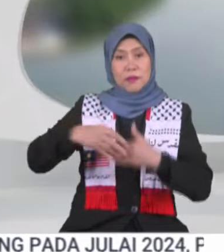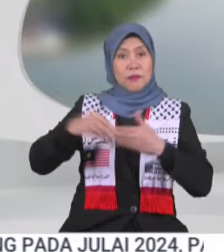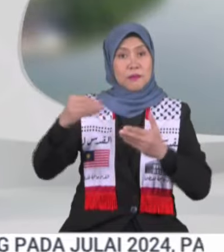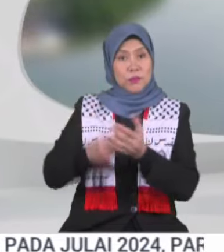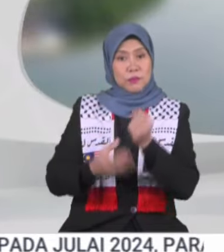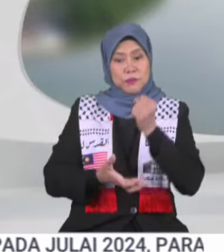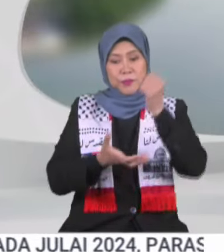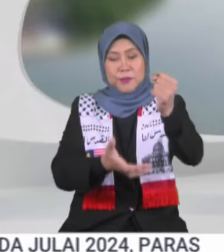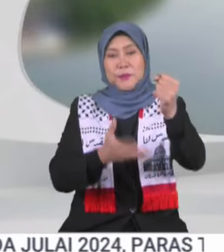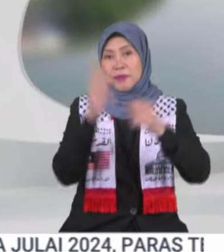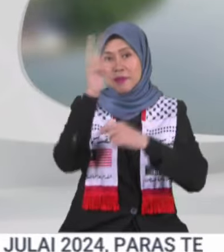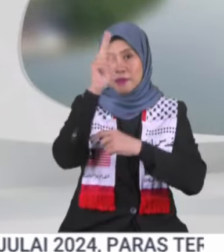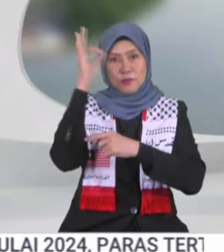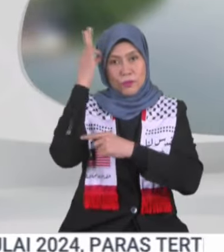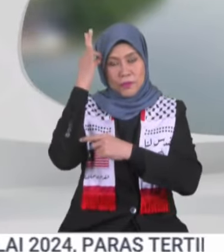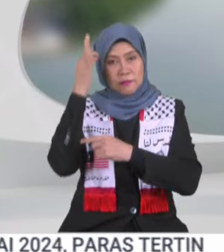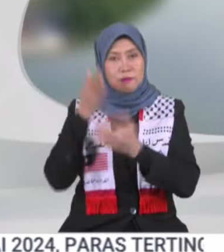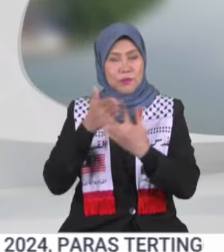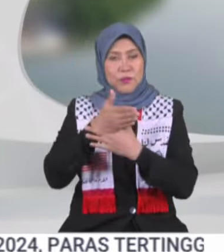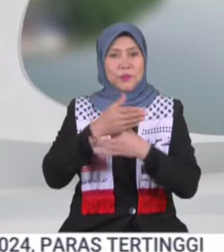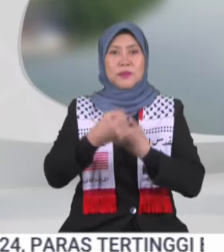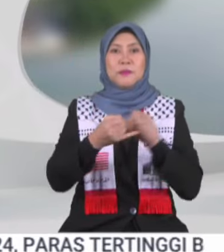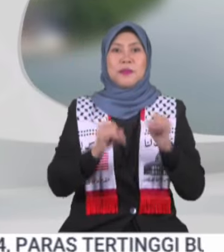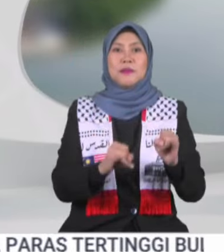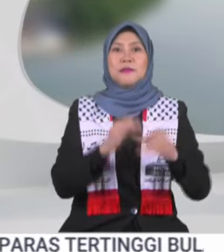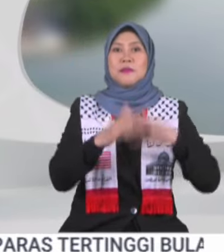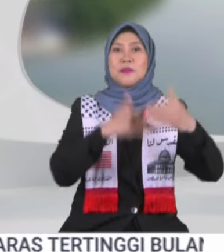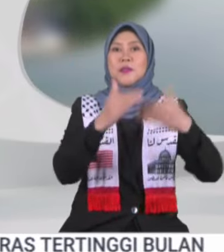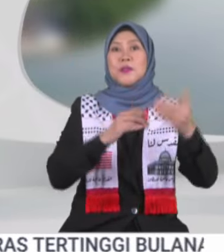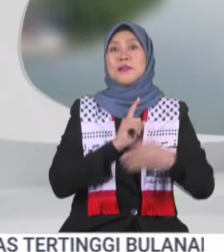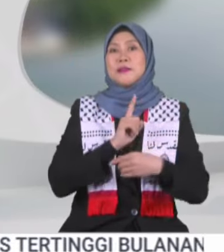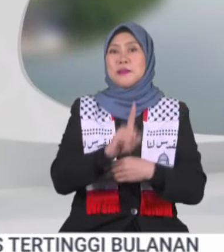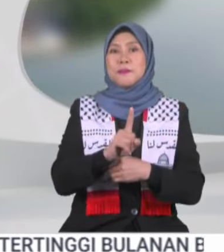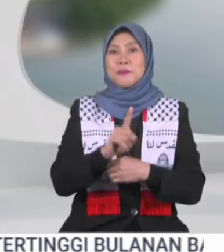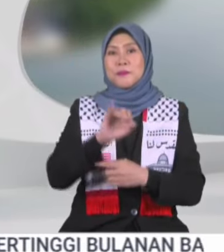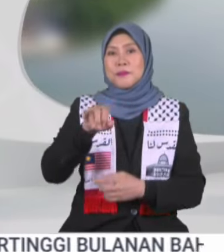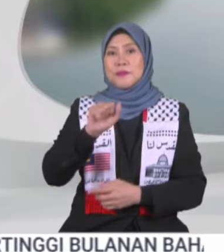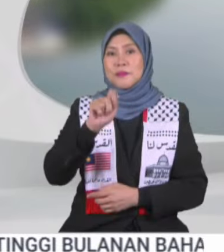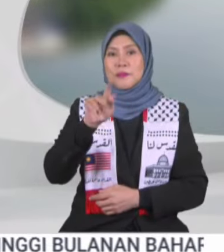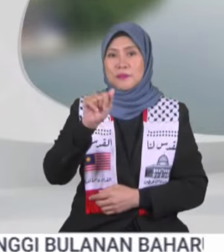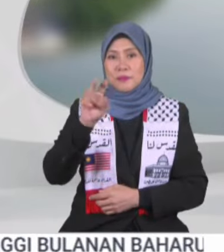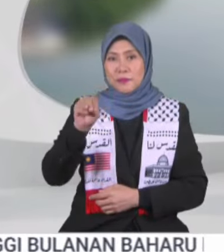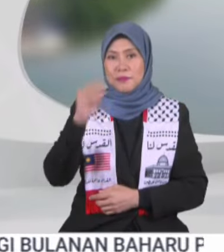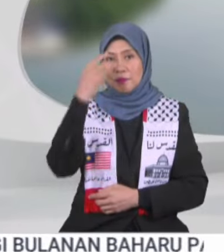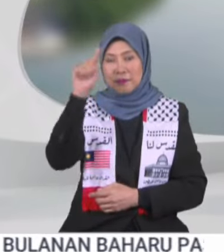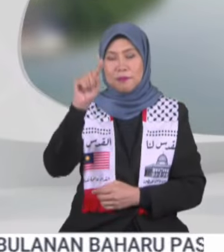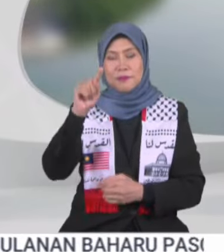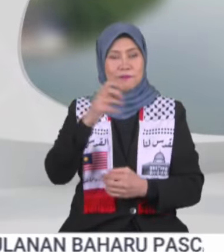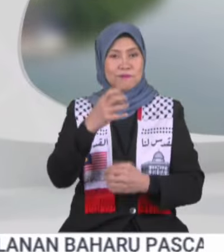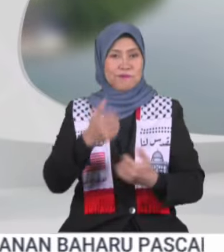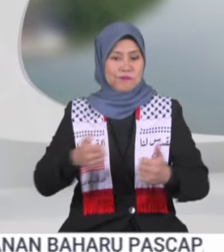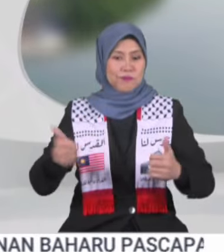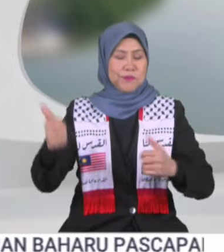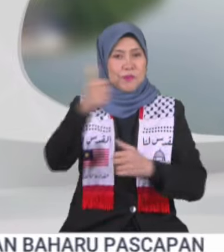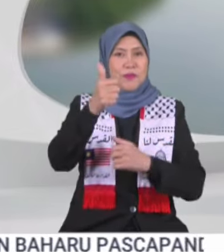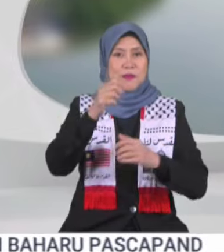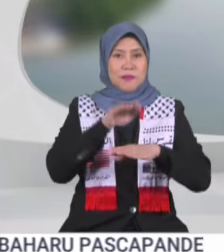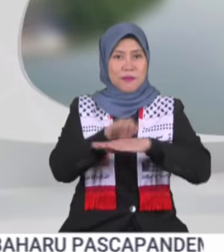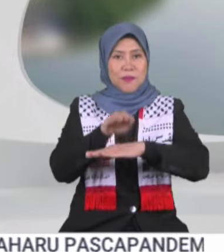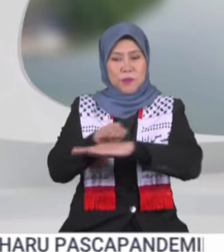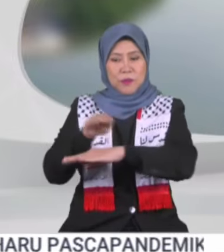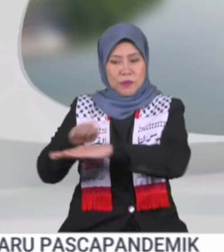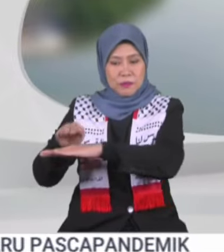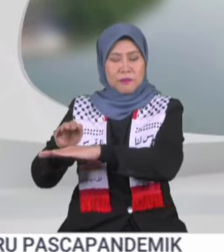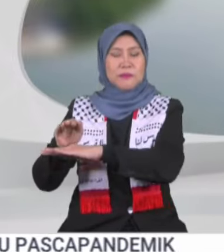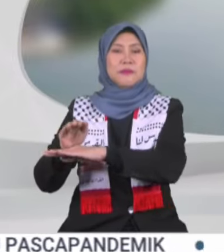diperuntukkan kerajaan persekutuan melalui jabatan kemajuan Islam Malaysia jakim untuk memperkasa pembangunan dakwah